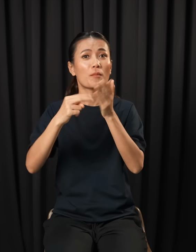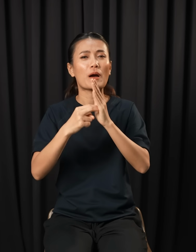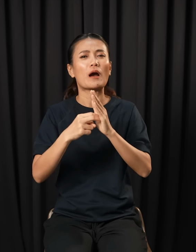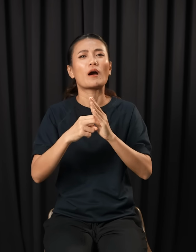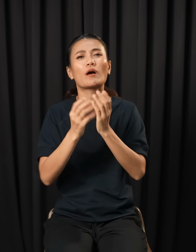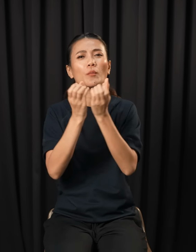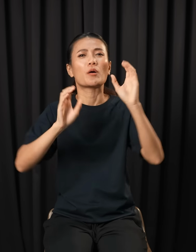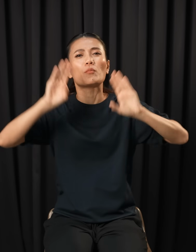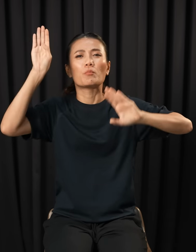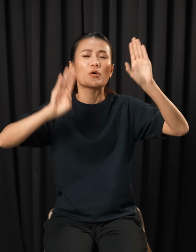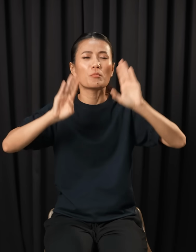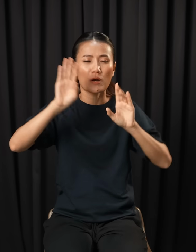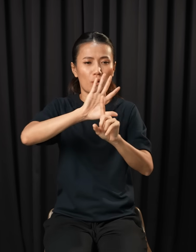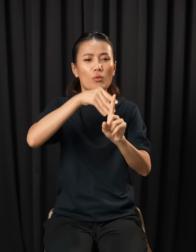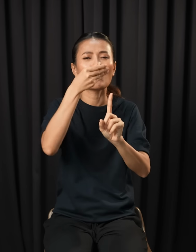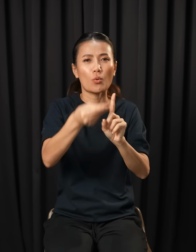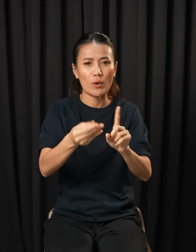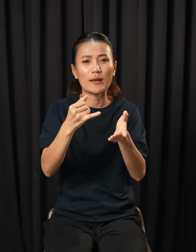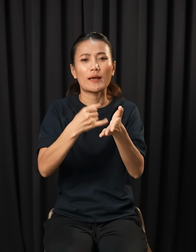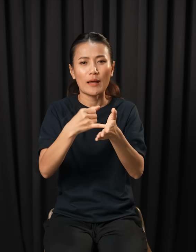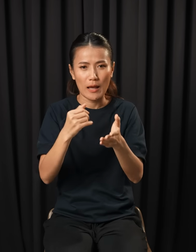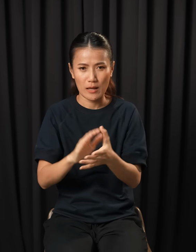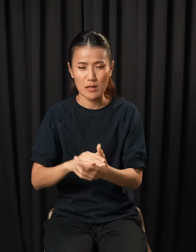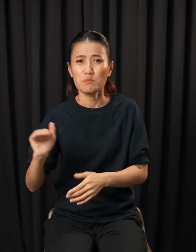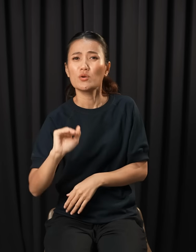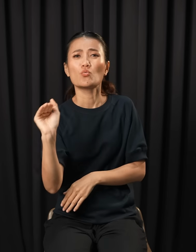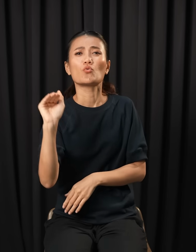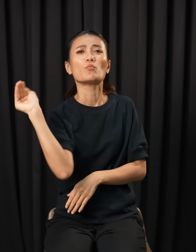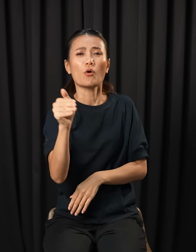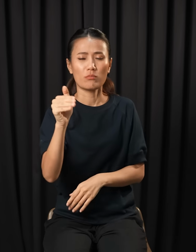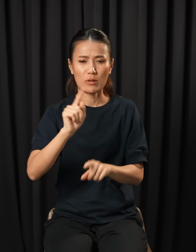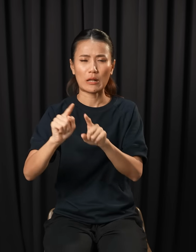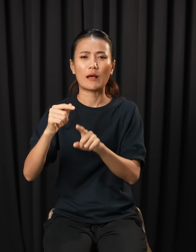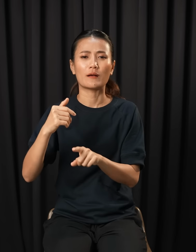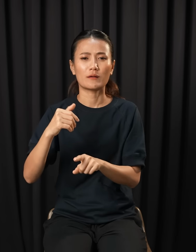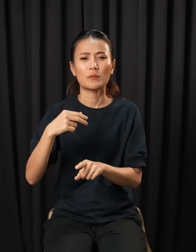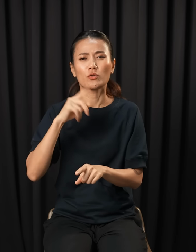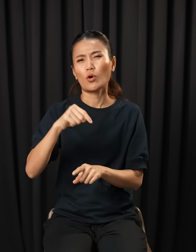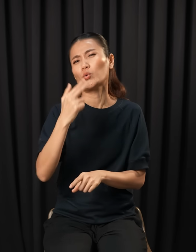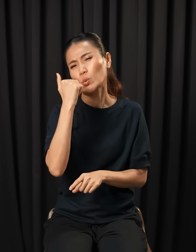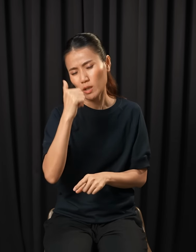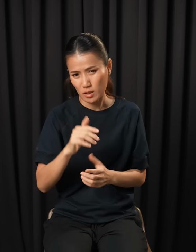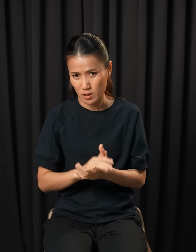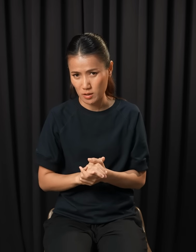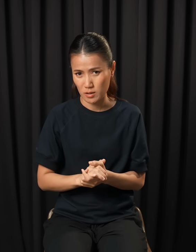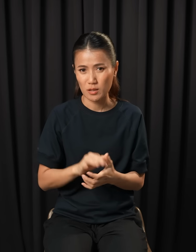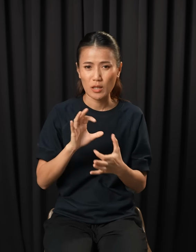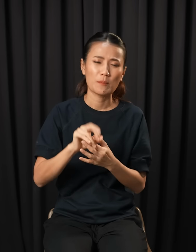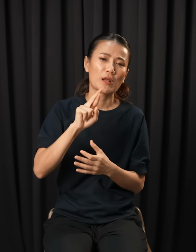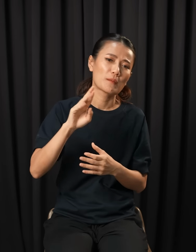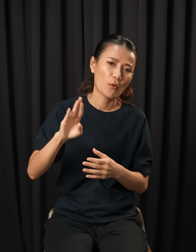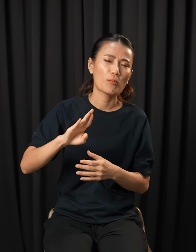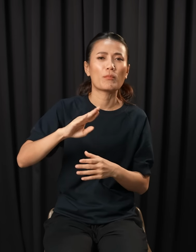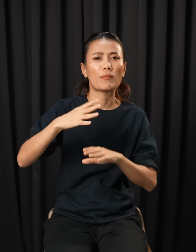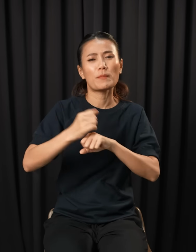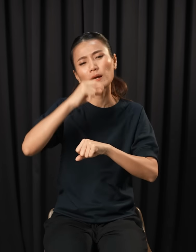สำคัญเนาะการที่มันมีการยิงกล้วยเป็นการประชาธิปไตยแบบกล้วยๆนะมีฟาร์มงูมีฟาร์มอะไรเนี่ยต้องทำให้มันหมดไปจากการเมืองไทยมันไม่ใช่เรื่องของพรร